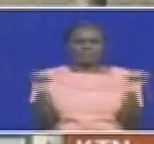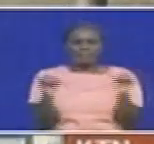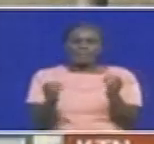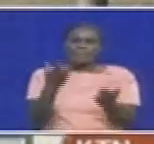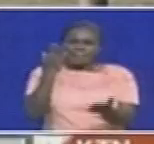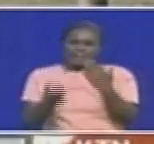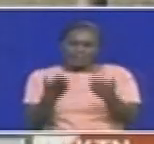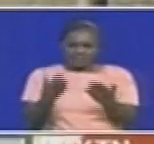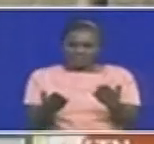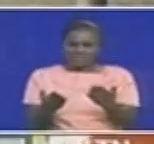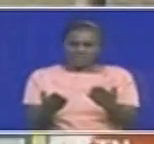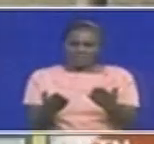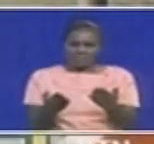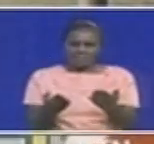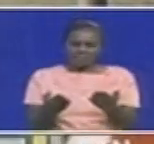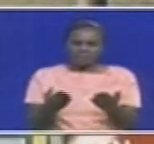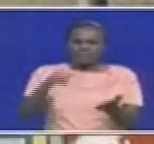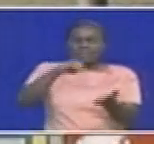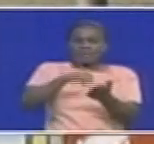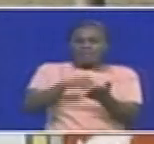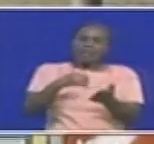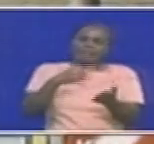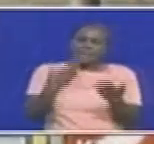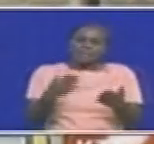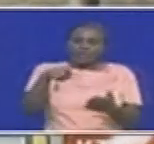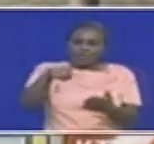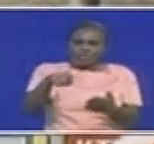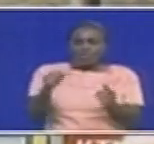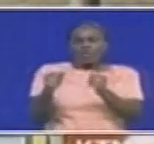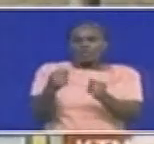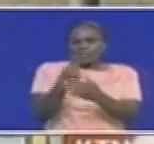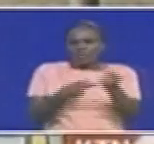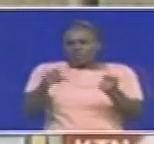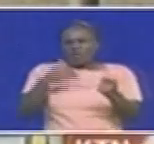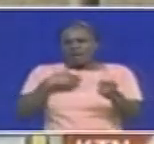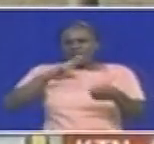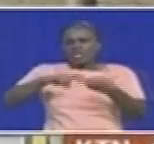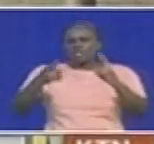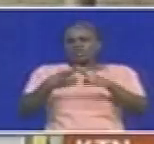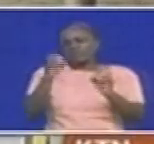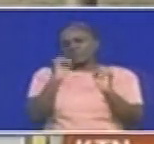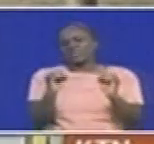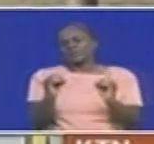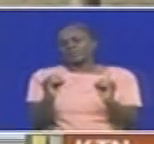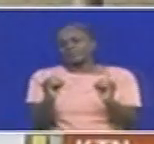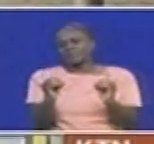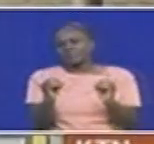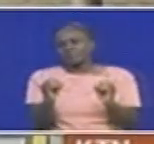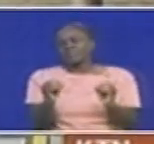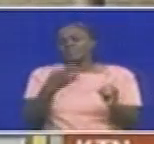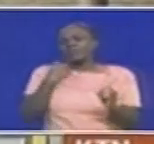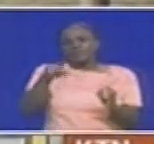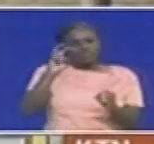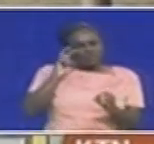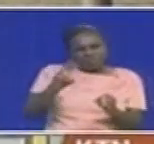kama hutamhusisha uwe wewe na yeye hakuna uhusiano mzuri, ndio unaweza kufanya mambo kwamba wacha nitafute